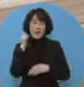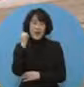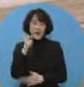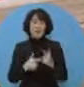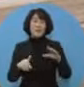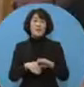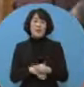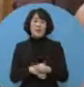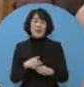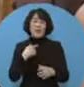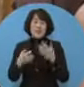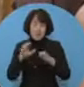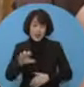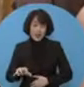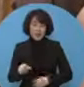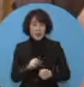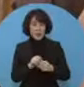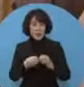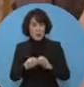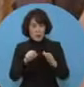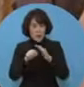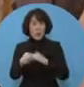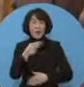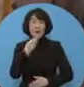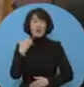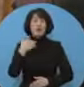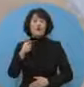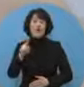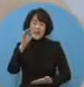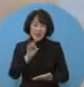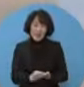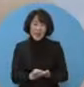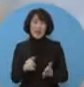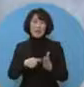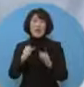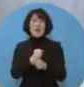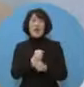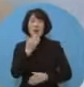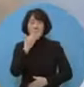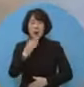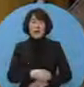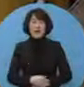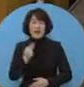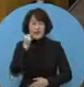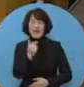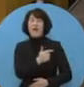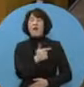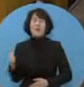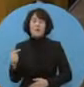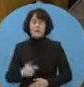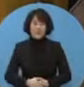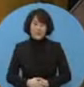목공의 체험장. 별도로 공방을 찾지 않고도 누구나 저렴한 가격에 작품을 만들 수 있어 좋은 반응을